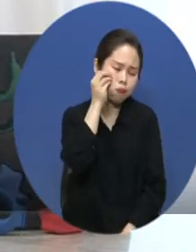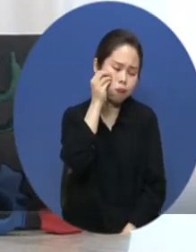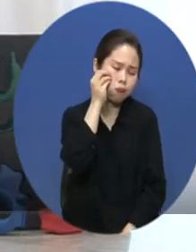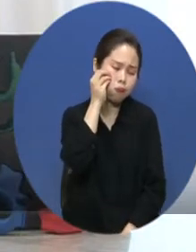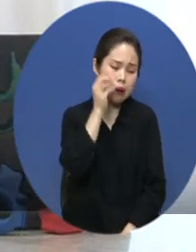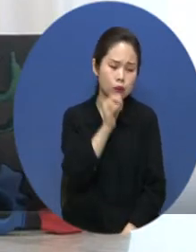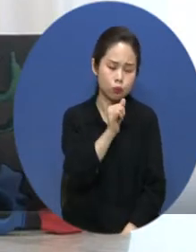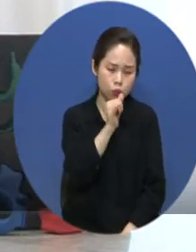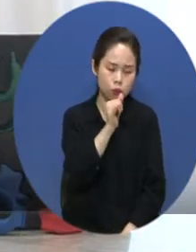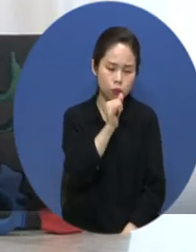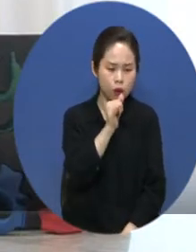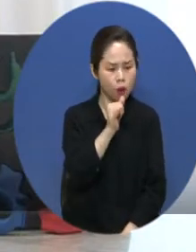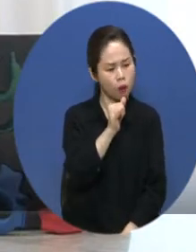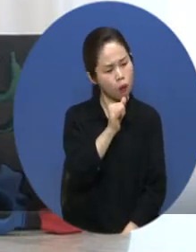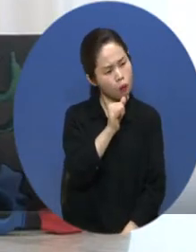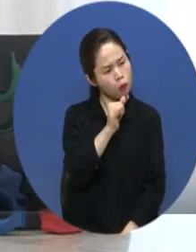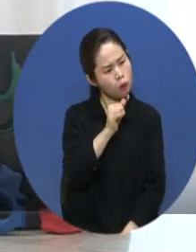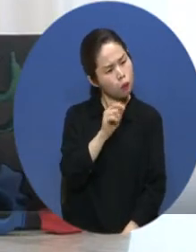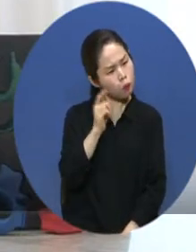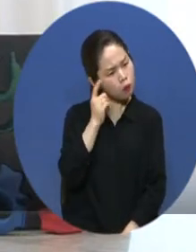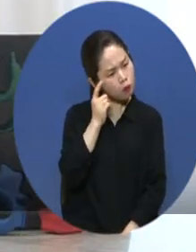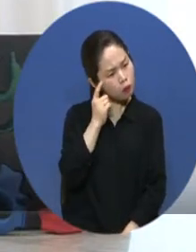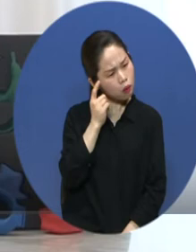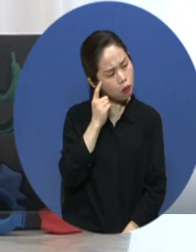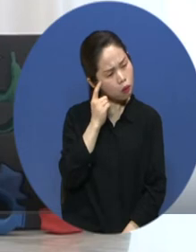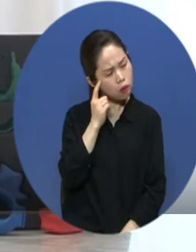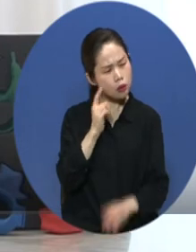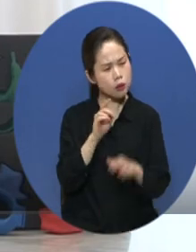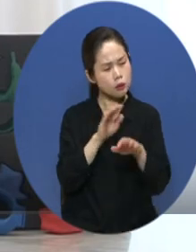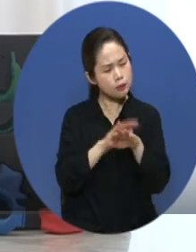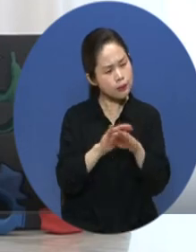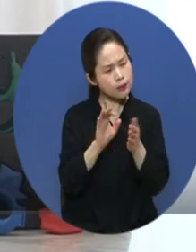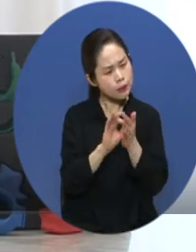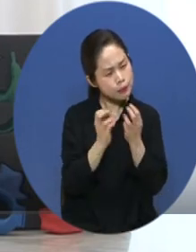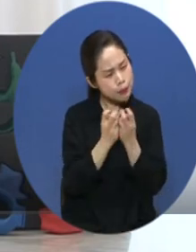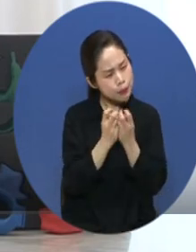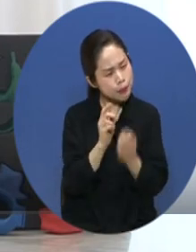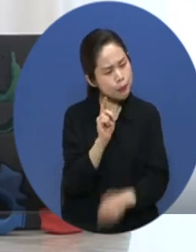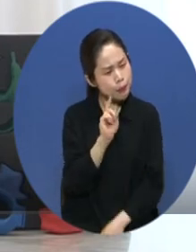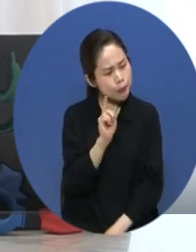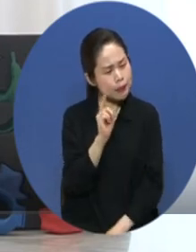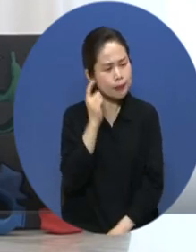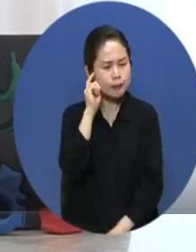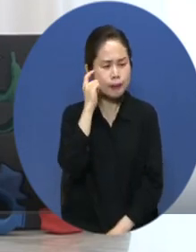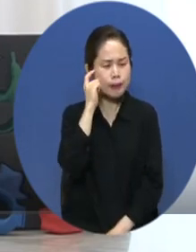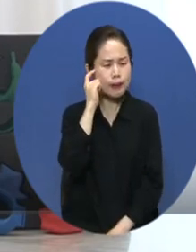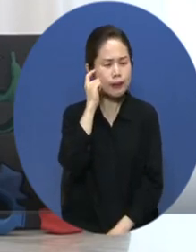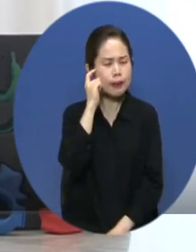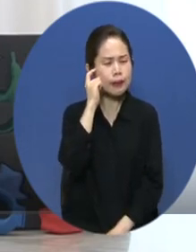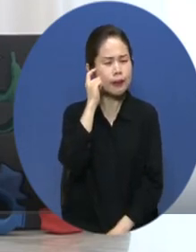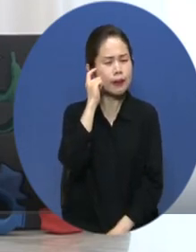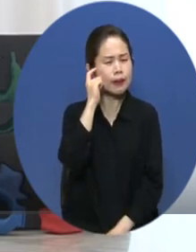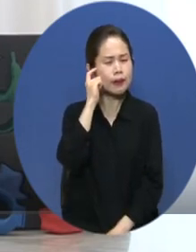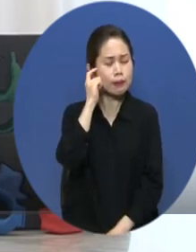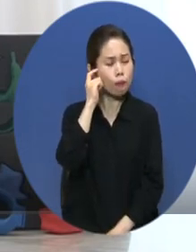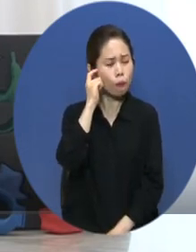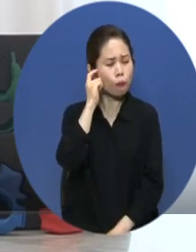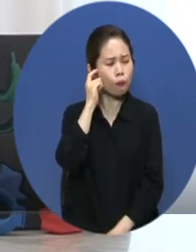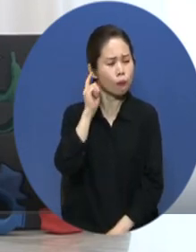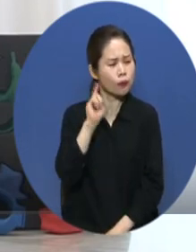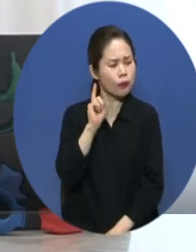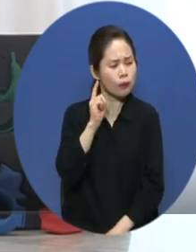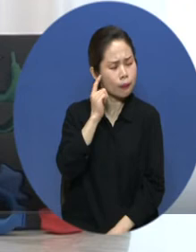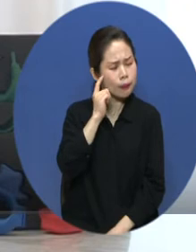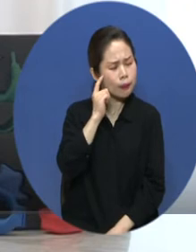제공하고 나니까 이 사용률을 보니까 어느 시점이 지나면은 좀 현저히 떨어지는 시점이 발생을